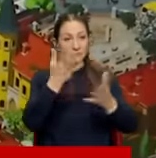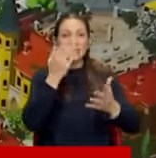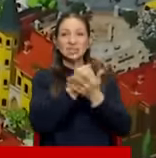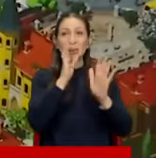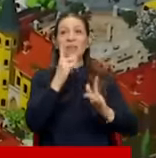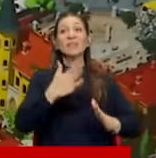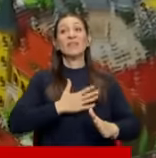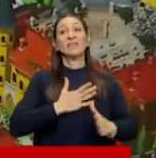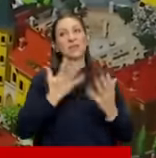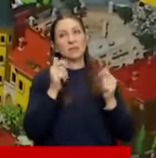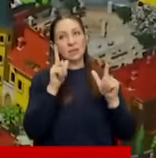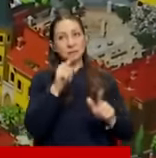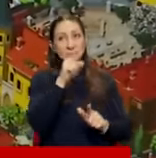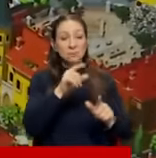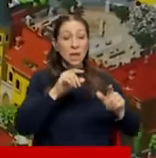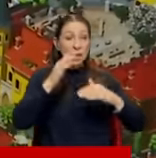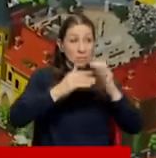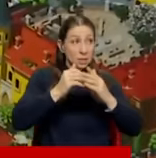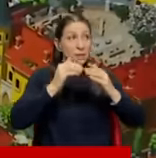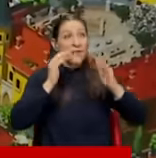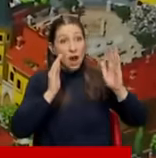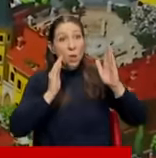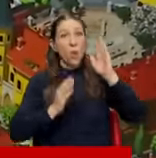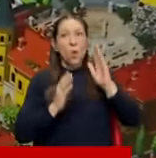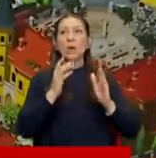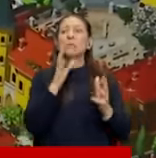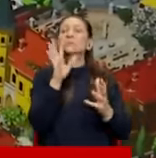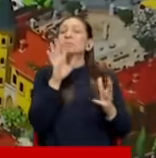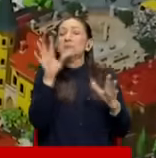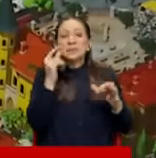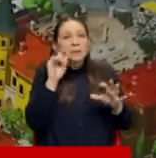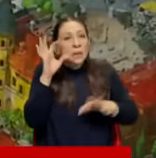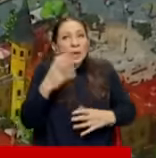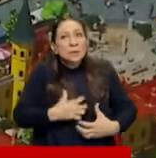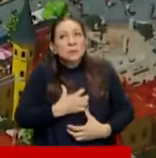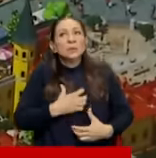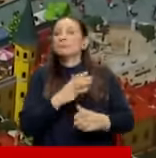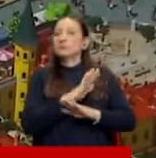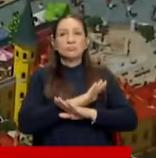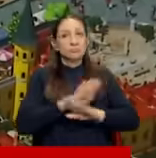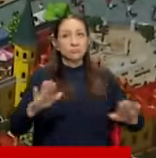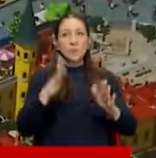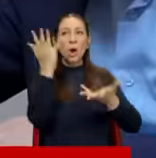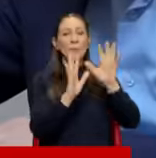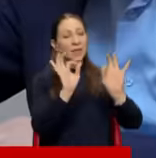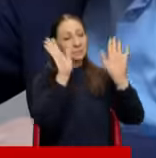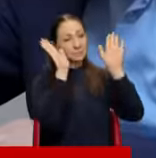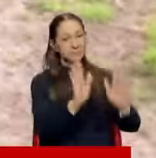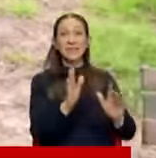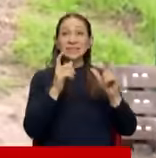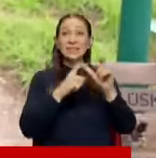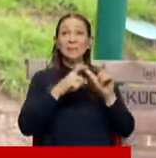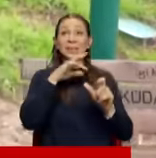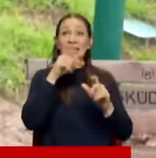bir artık nefes alması lazım mağara açıldı açılacak o baskı E çok fazla insanı endişelendiriyor oldu orası Koru olarak kalacak Sinem